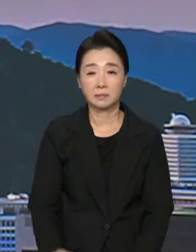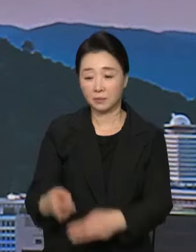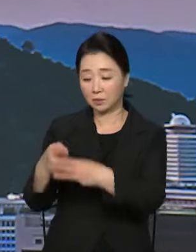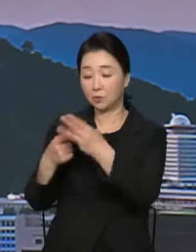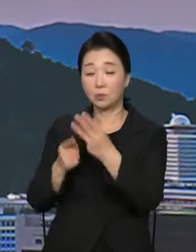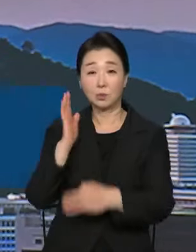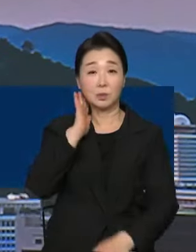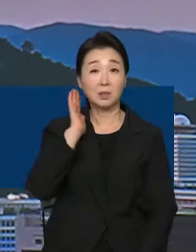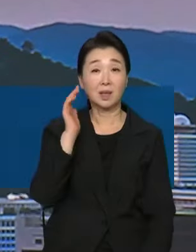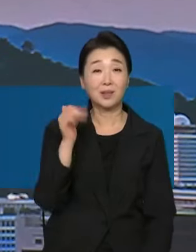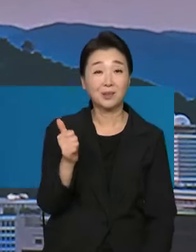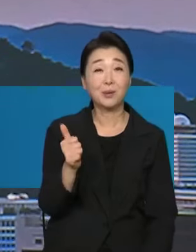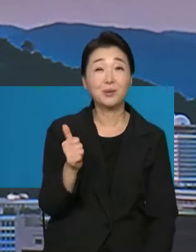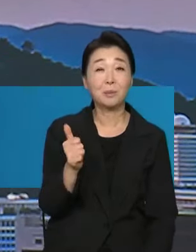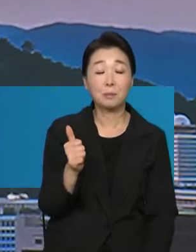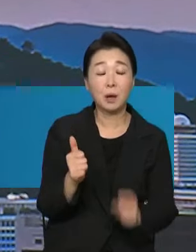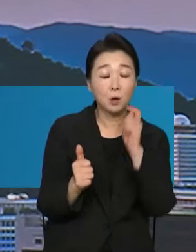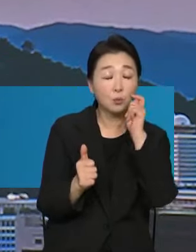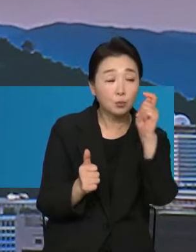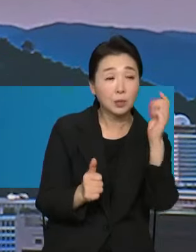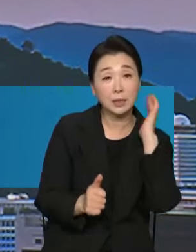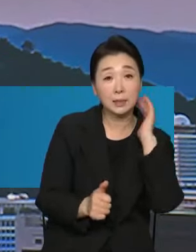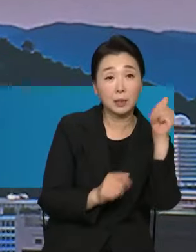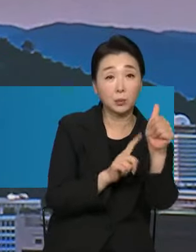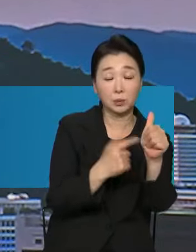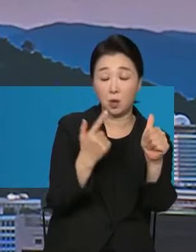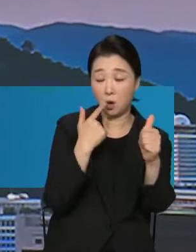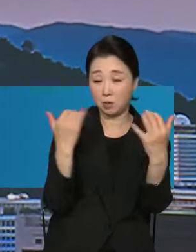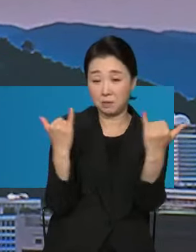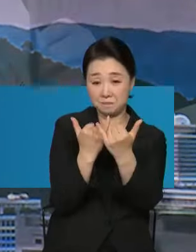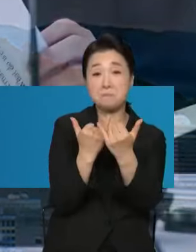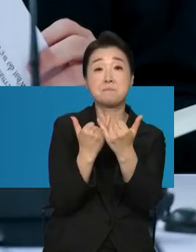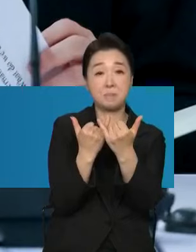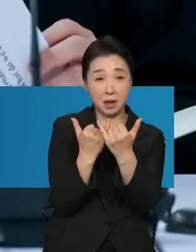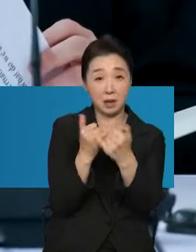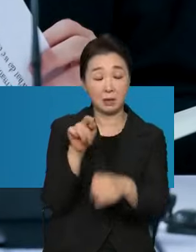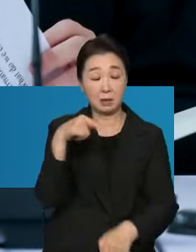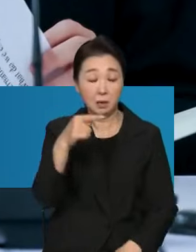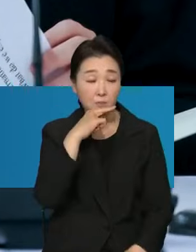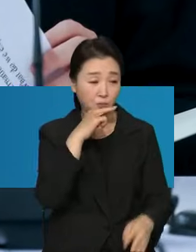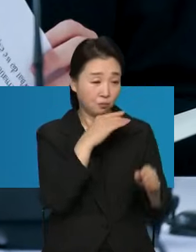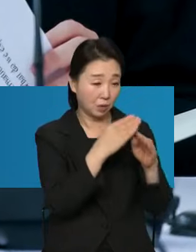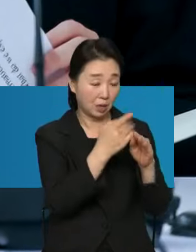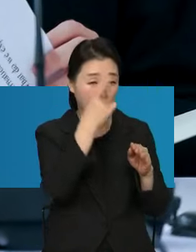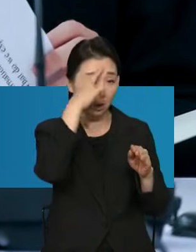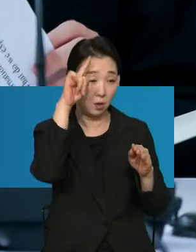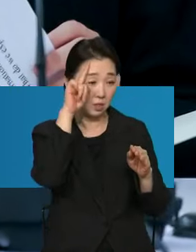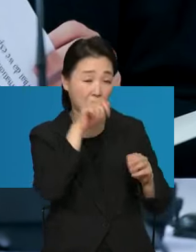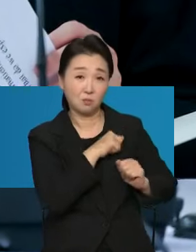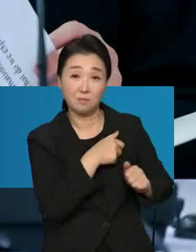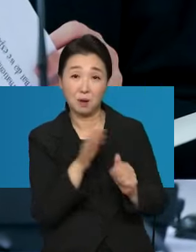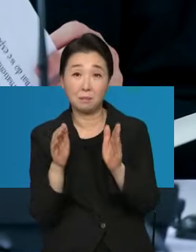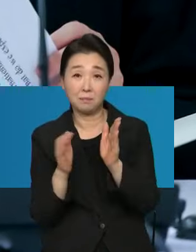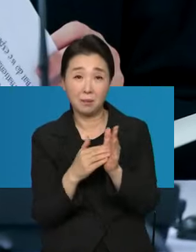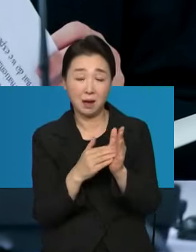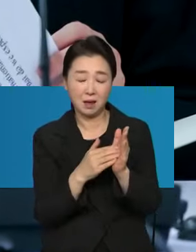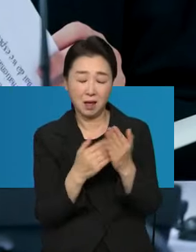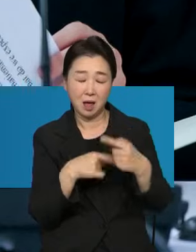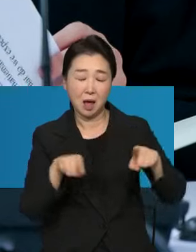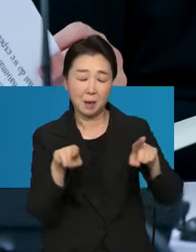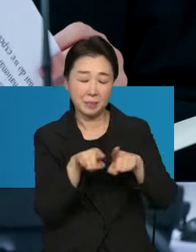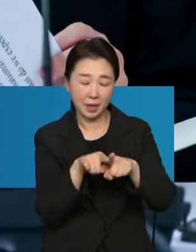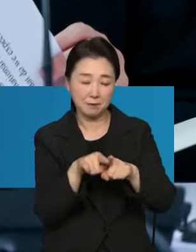윤석열 대통령이 볼로디미르 젤렌스키 우크라이나 대통령과 어제 전화 통화를 한 뒤 북한의 러시아 파병에 공동 대응하는